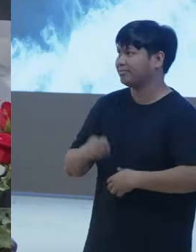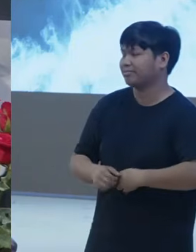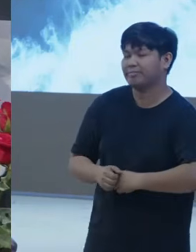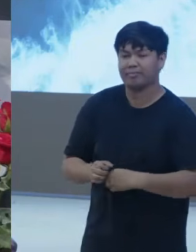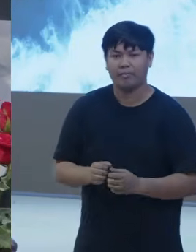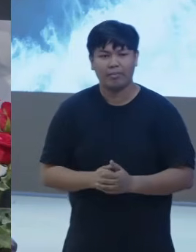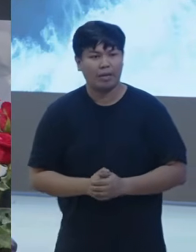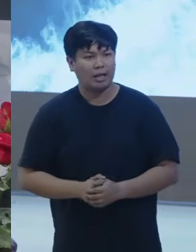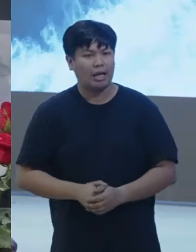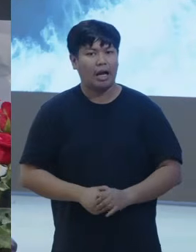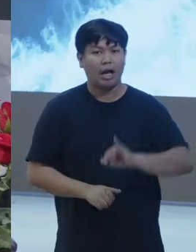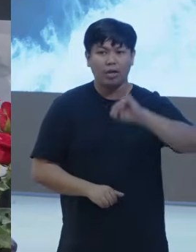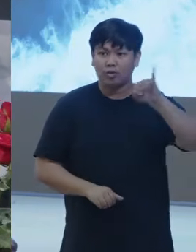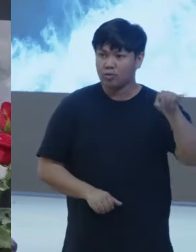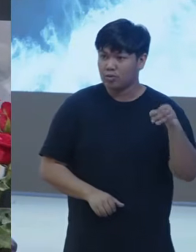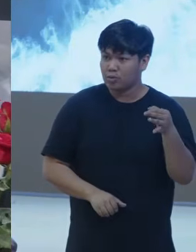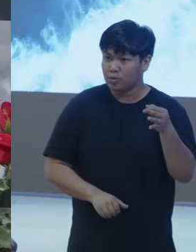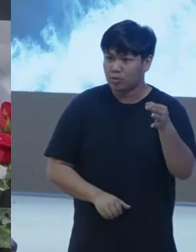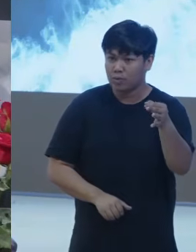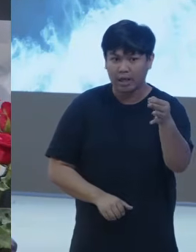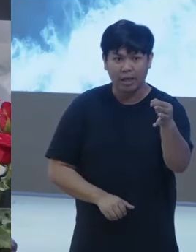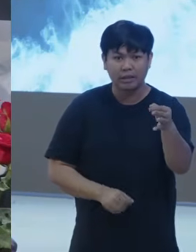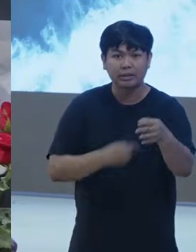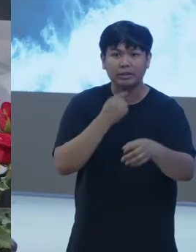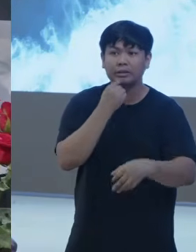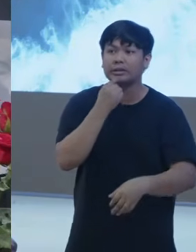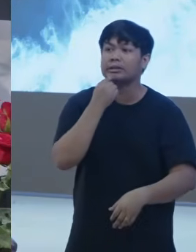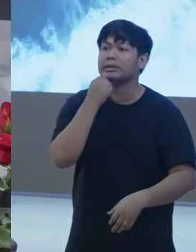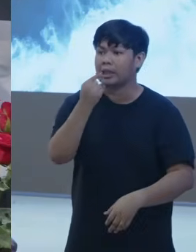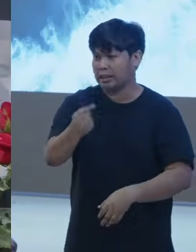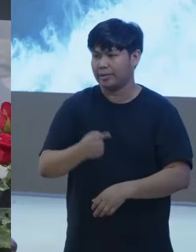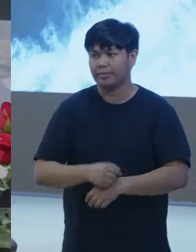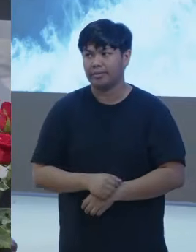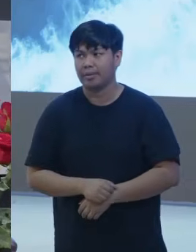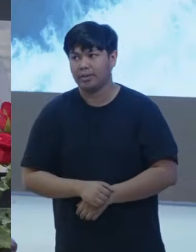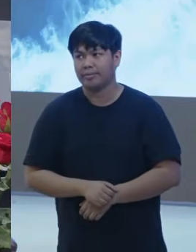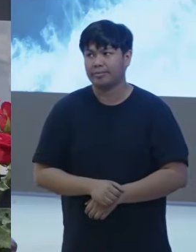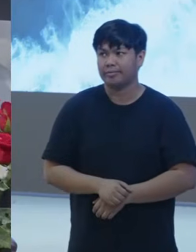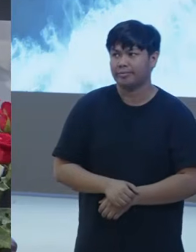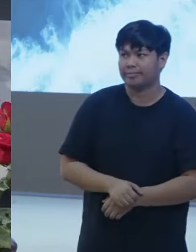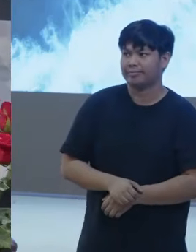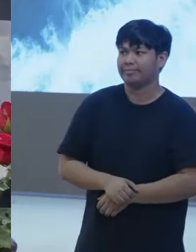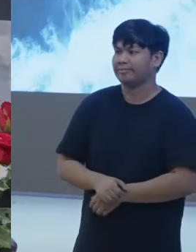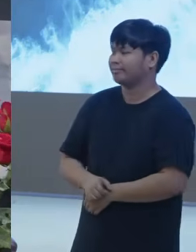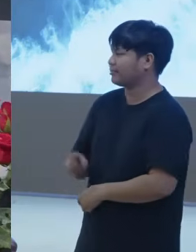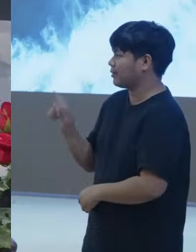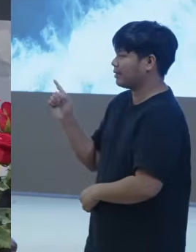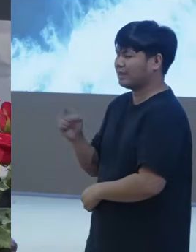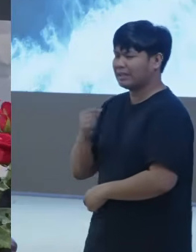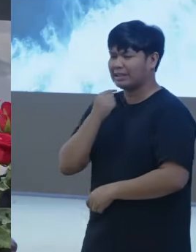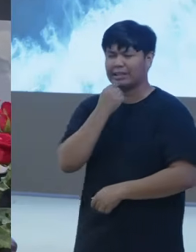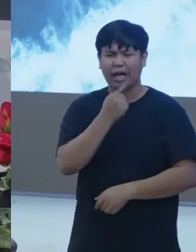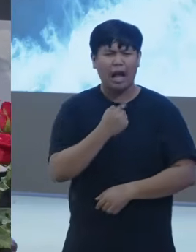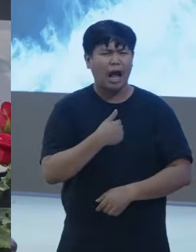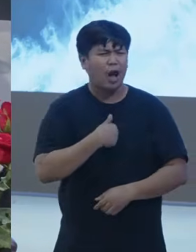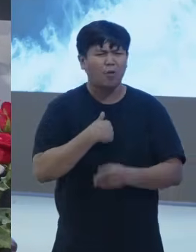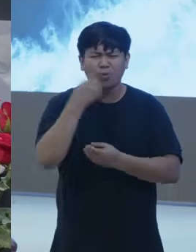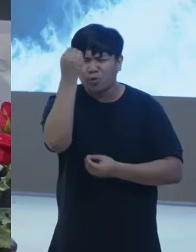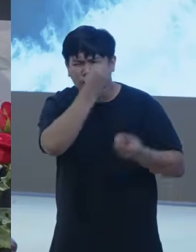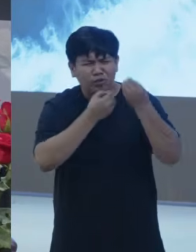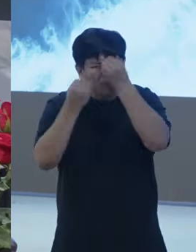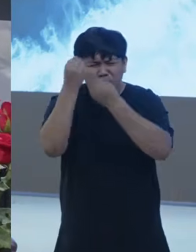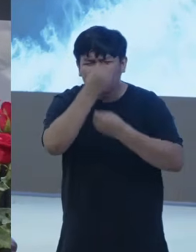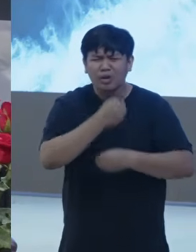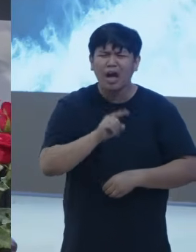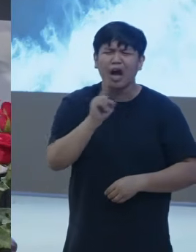Instead, siya ay nanalangin. Yung panalangin niya, hindi ko matimpla kung ano kayang nasa